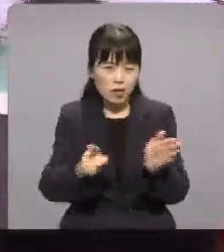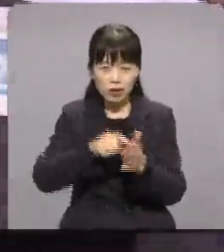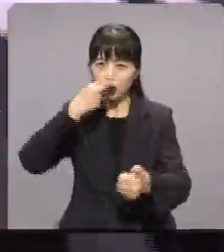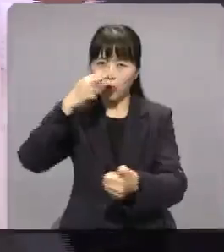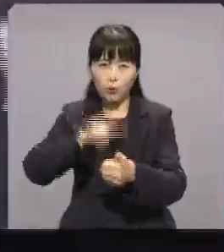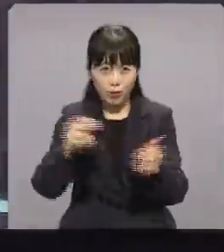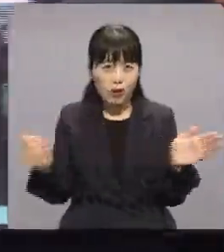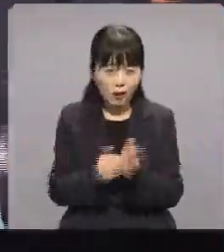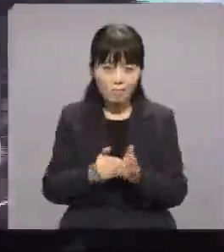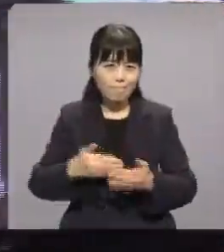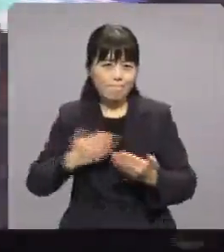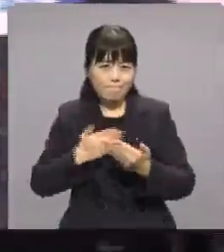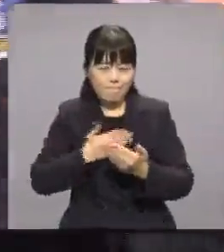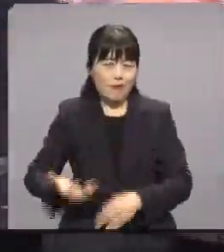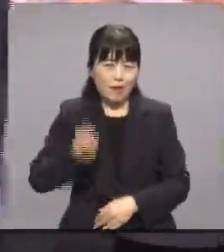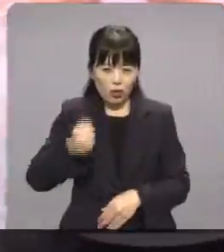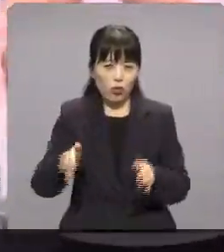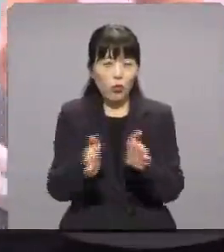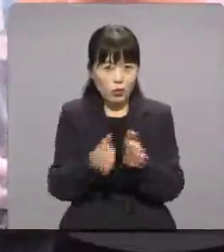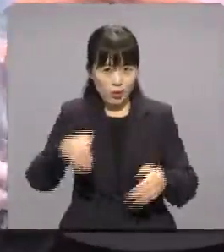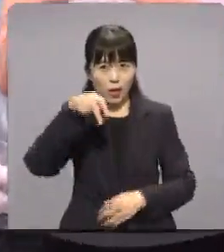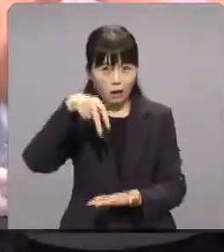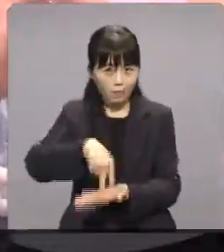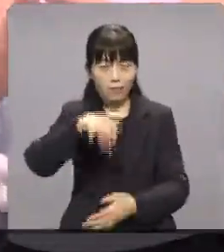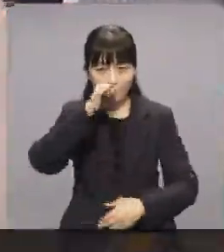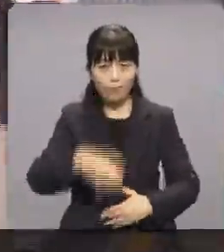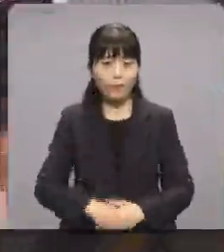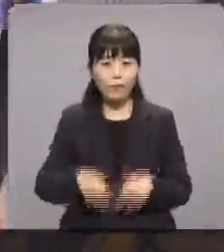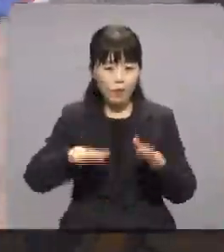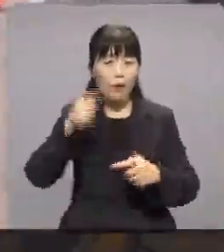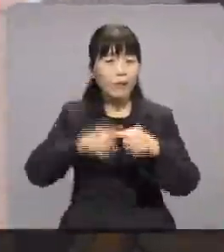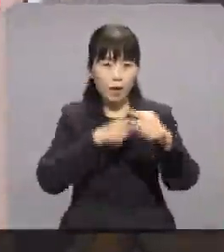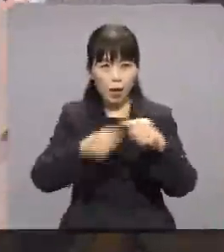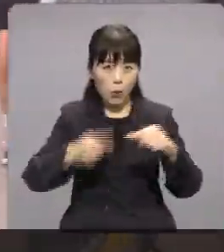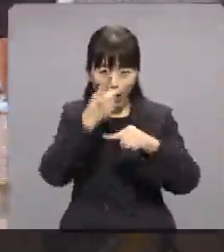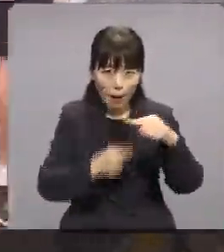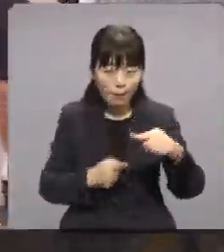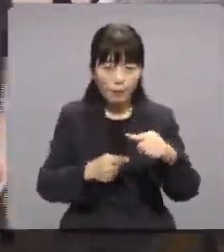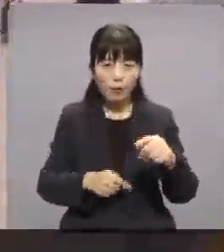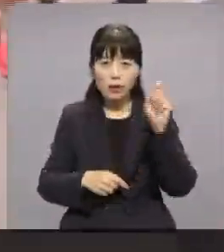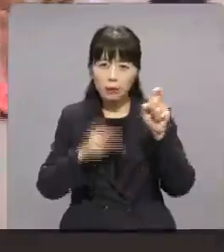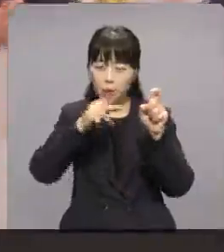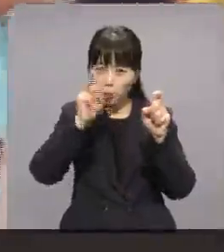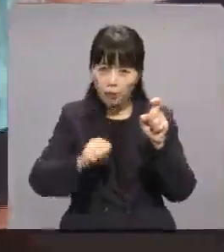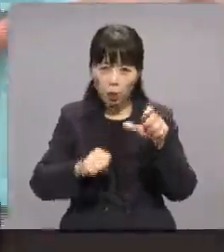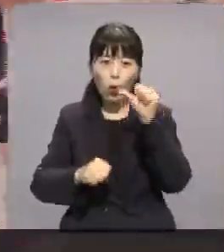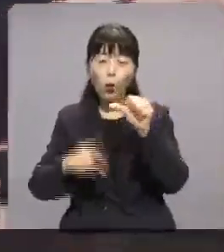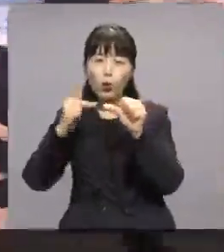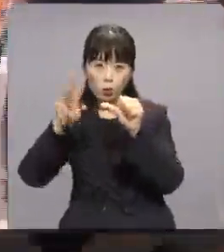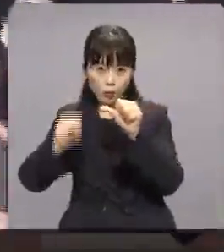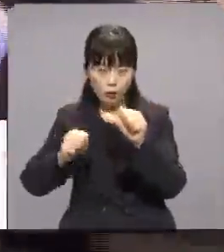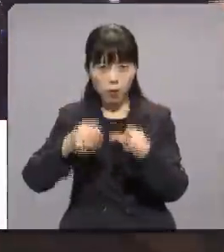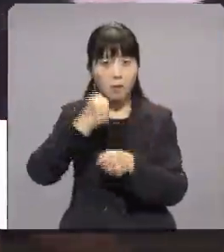도전까지 설렘을 안고 출발선에 섭니다. 이번 대회는 하프코스 10km 그리고